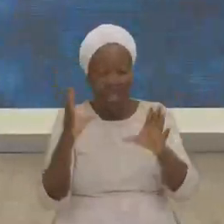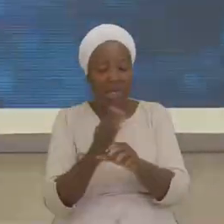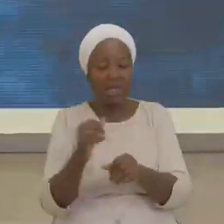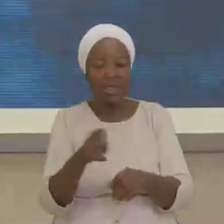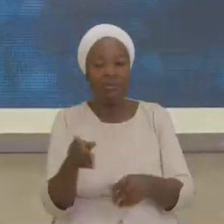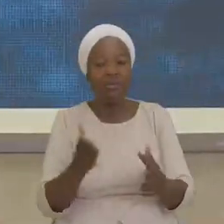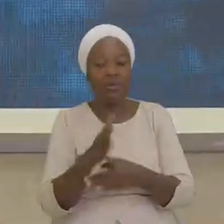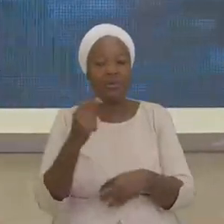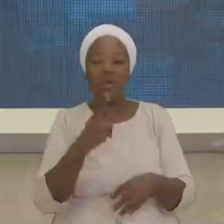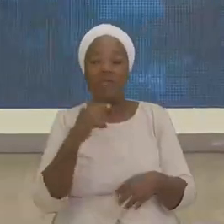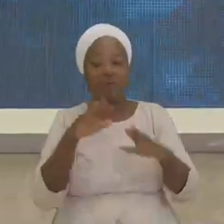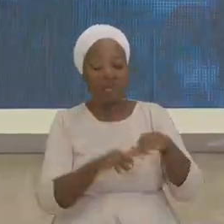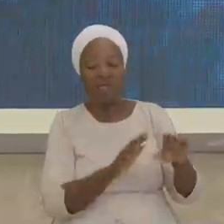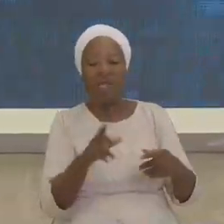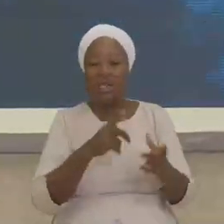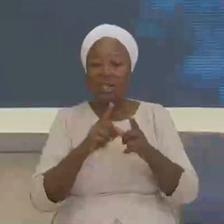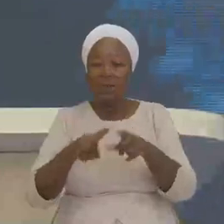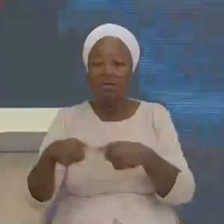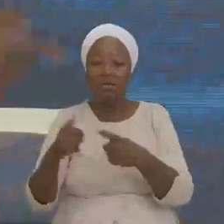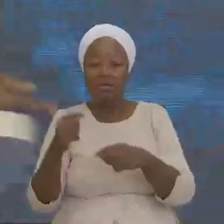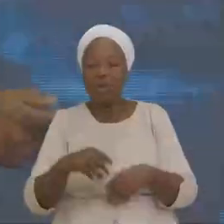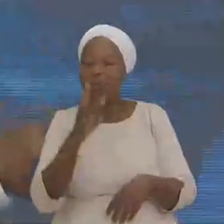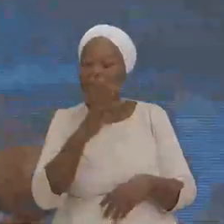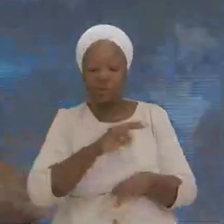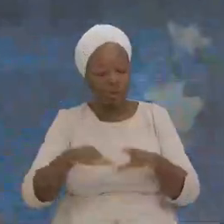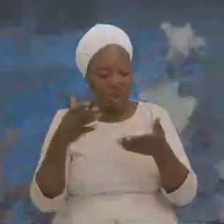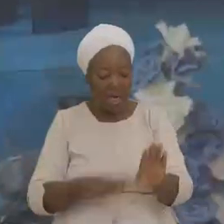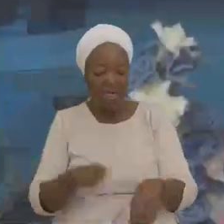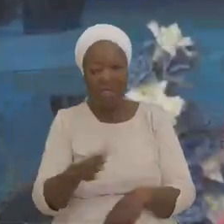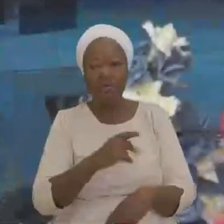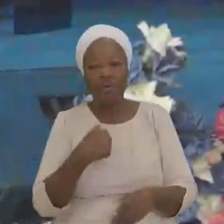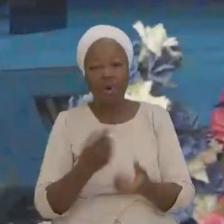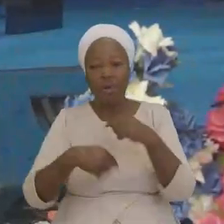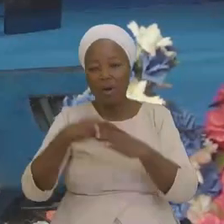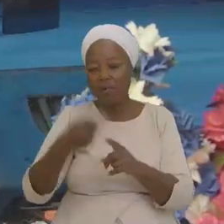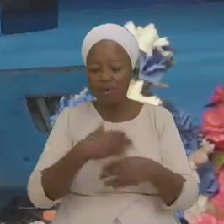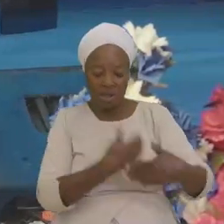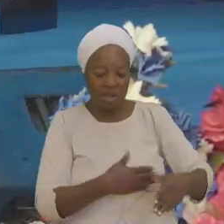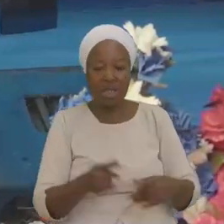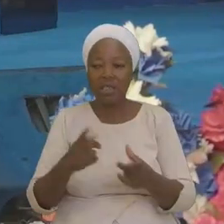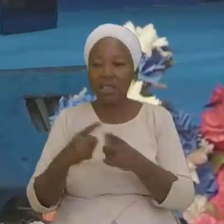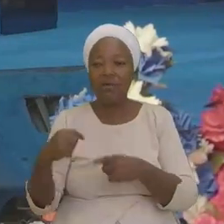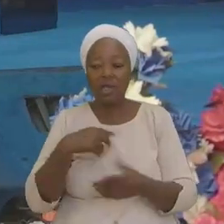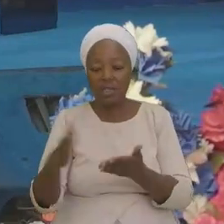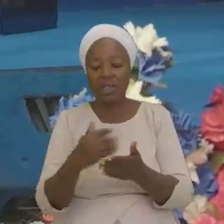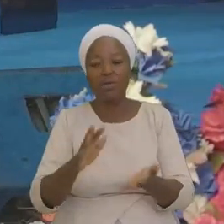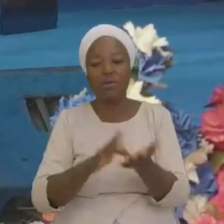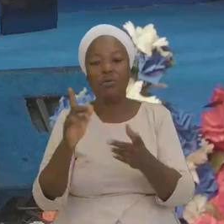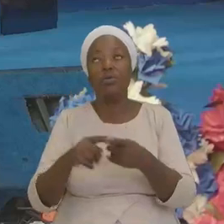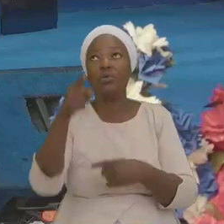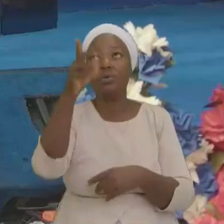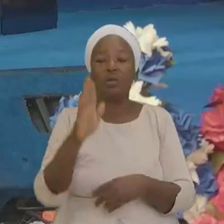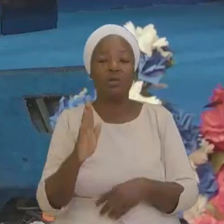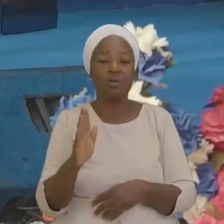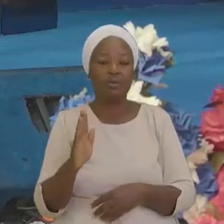Moïse les a fait traverser la mer Rouge, que nous allons dans les eaux, nous ne mourrons pas là-bas, nous sortons de